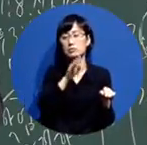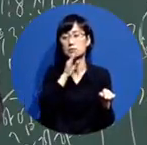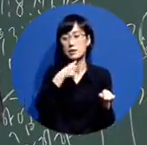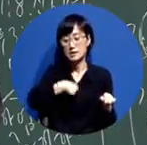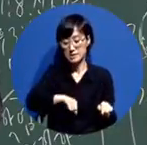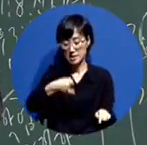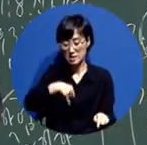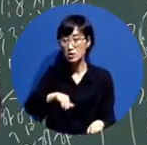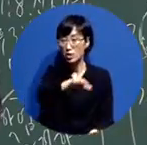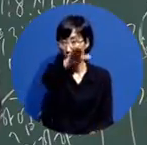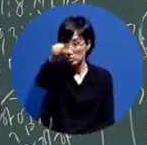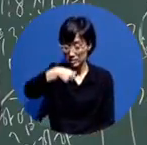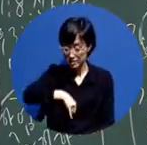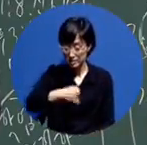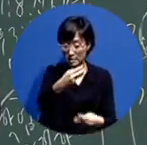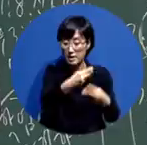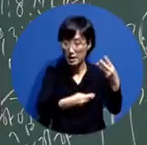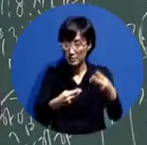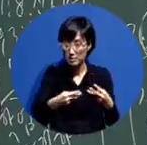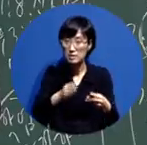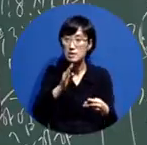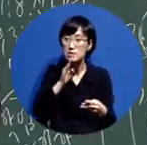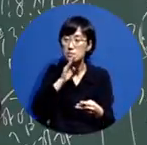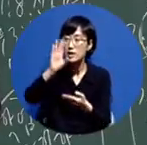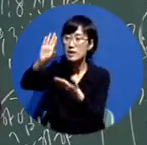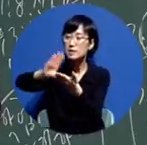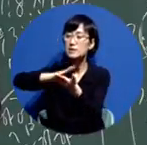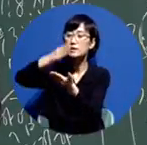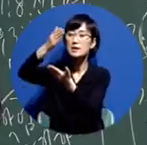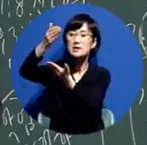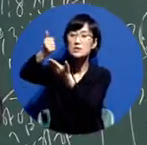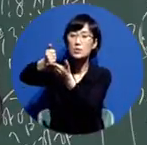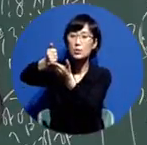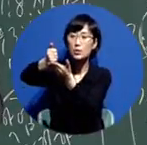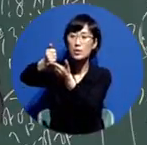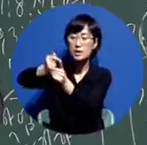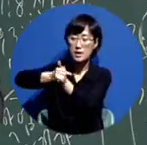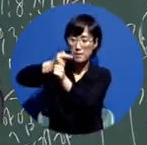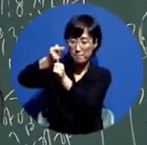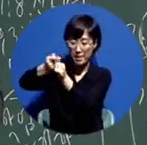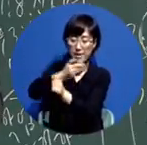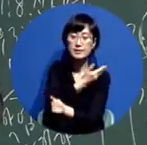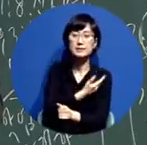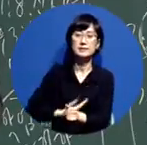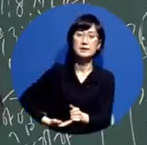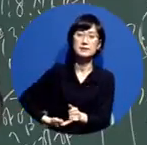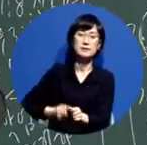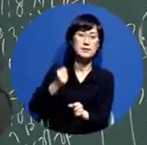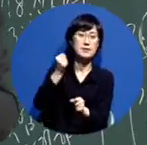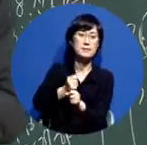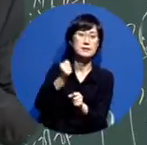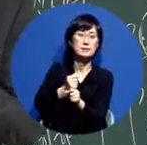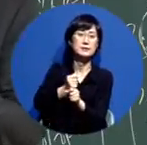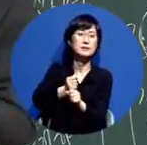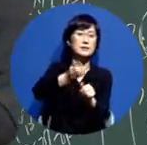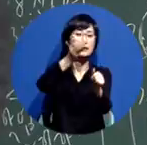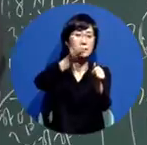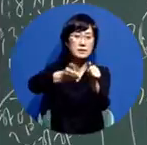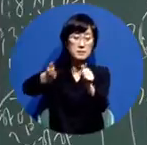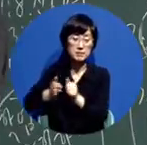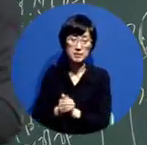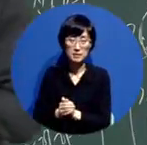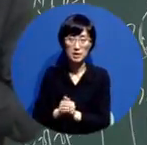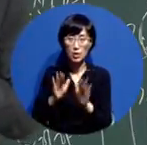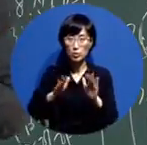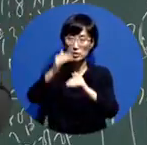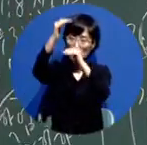렘넌트들을그리스도의제자로삼읍시다。 我们真的让我们的儿女们成为基督的门徒吧。 오늘제가한말을다잊어버